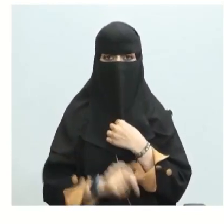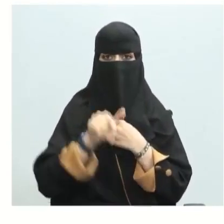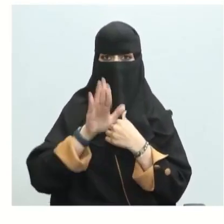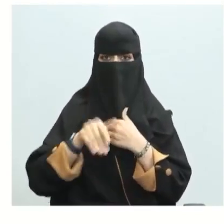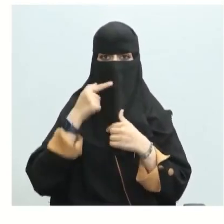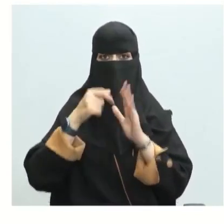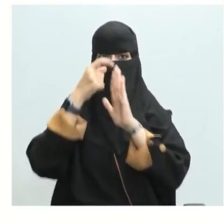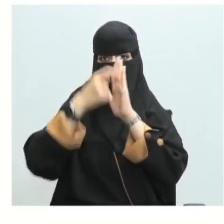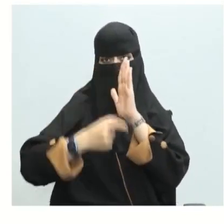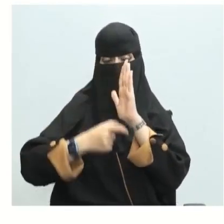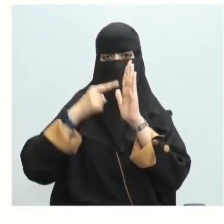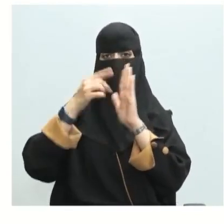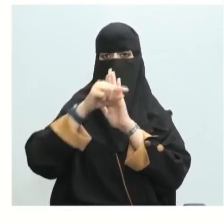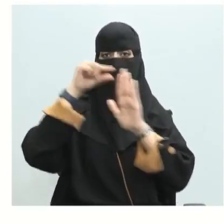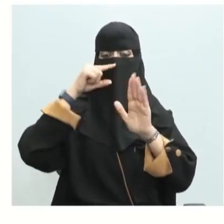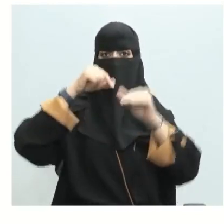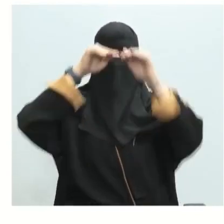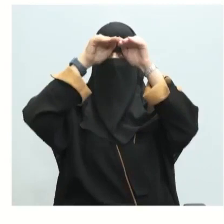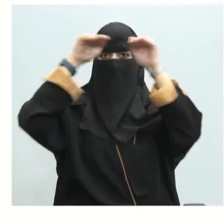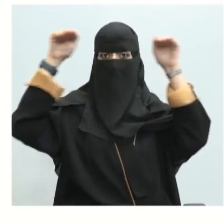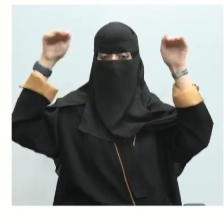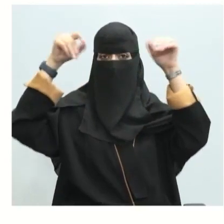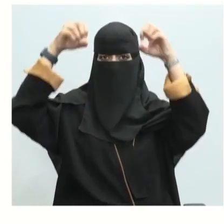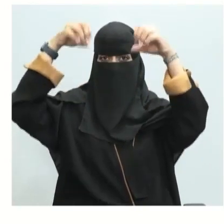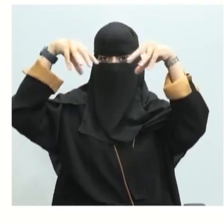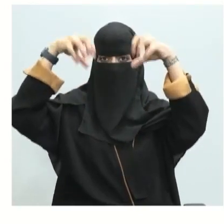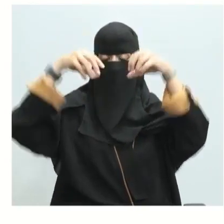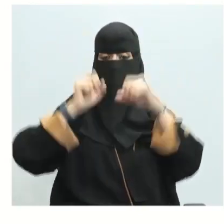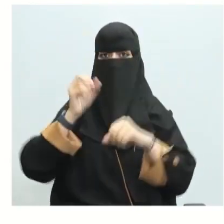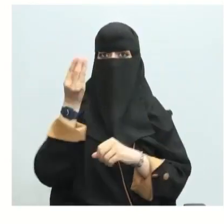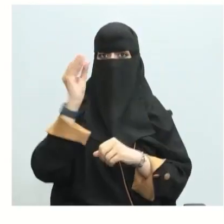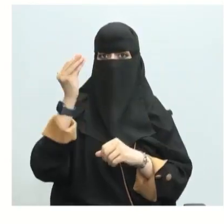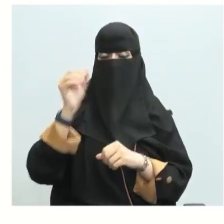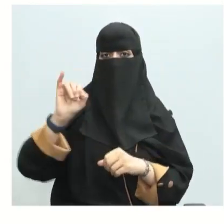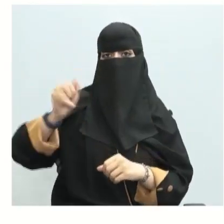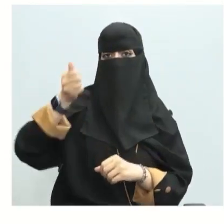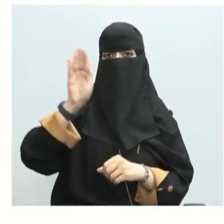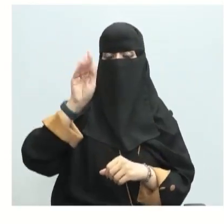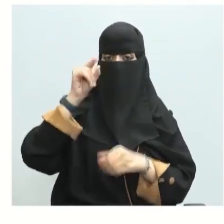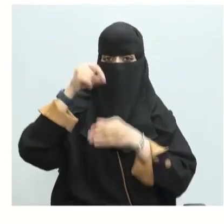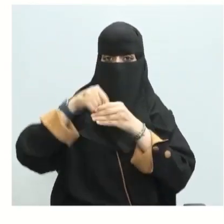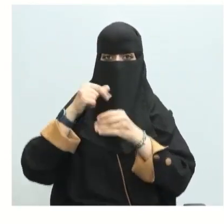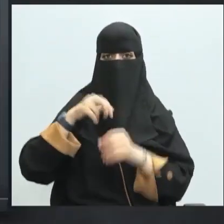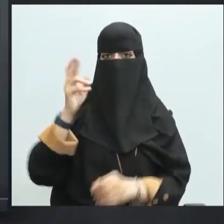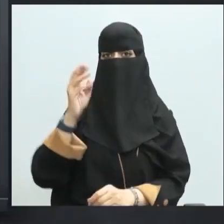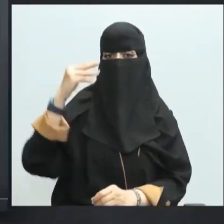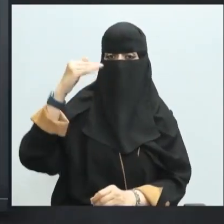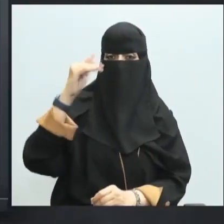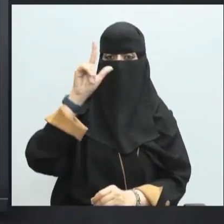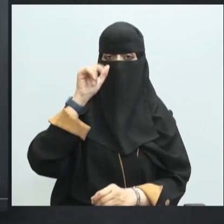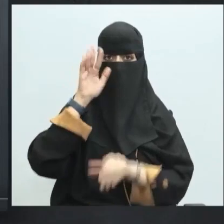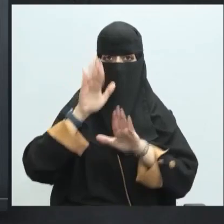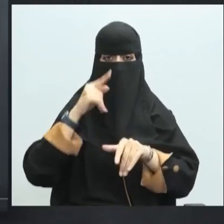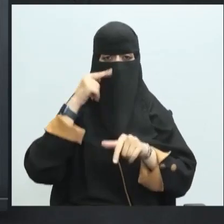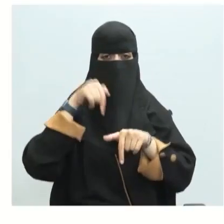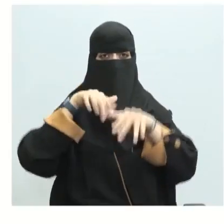مقال بعنوان السماء تمطر ماسا في زحل السماء تمطر ماسا في زحل هل يحتوي الفضاء